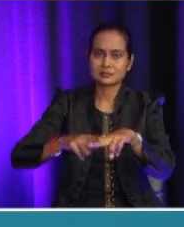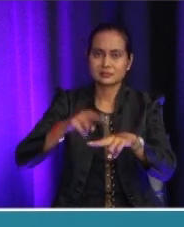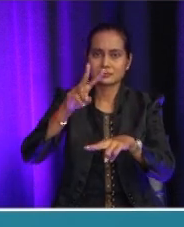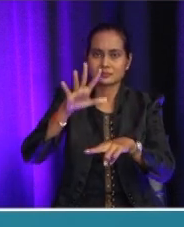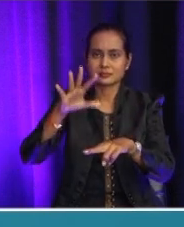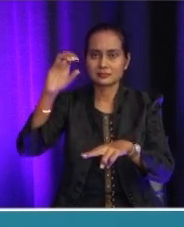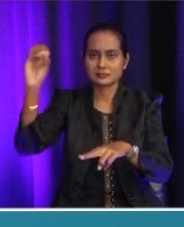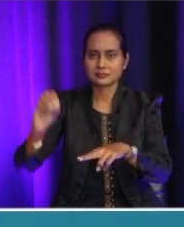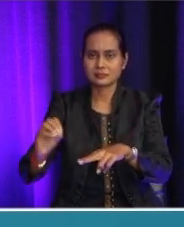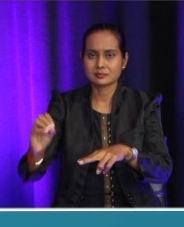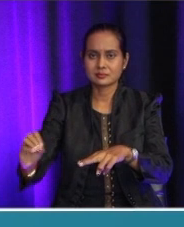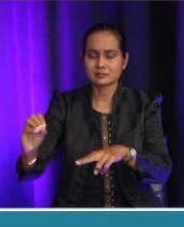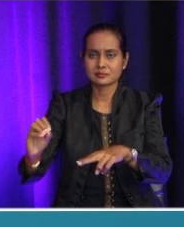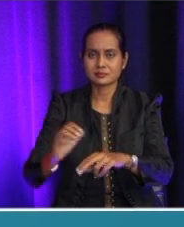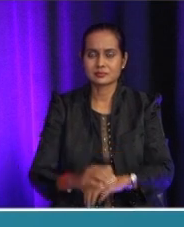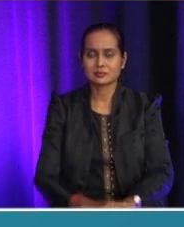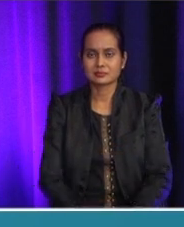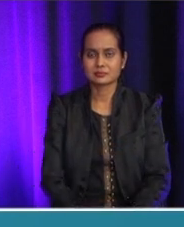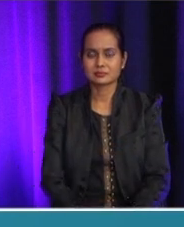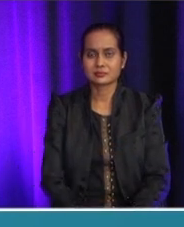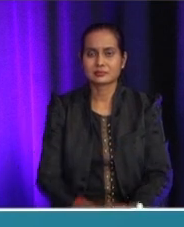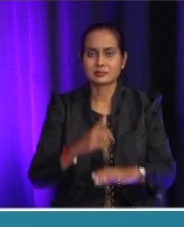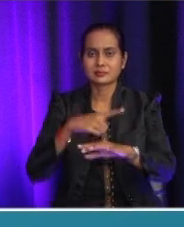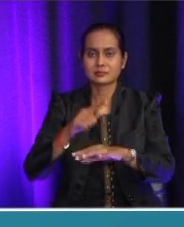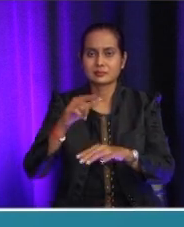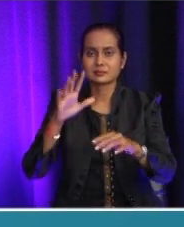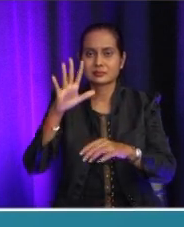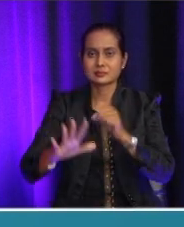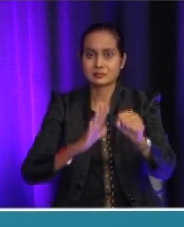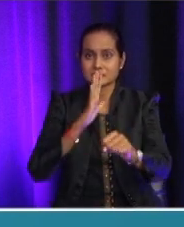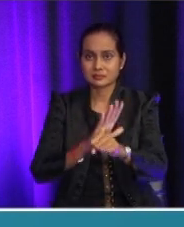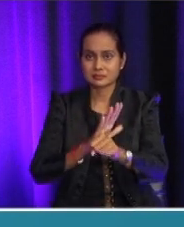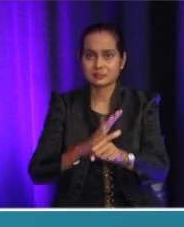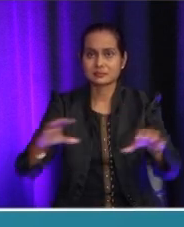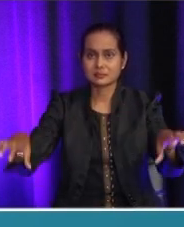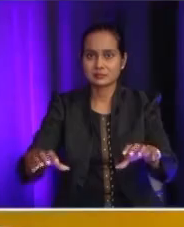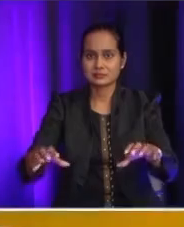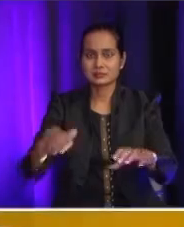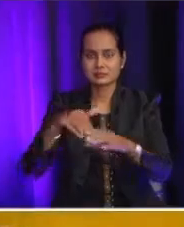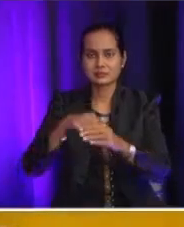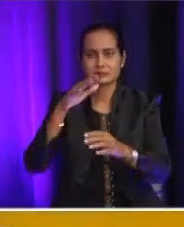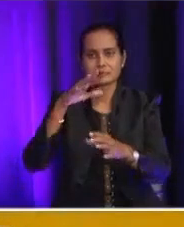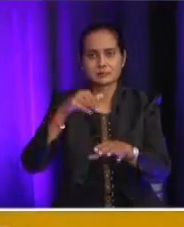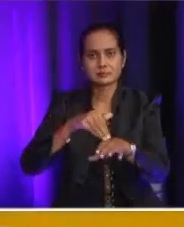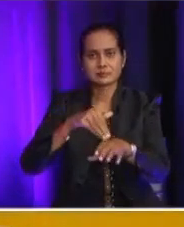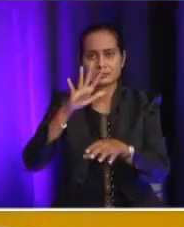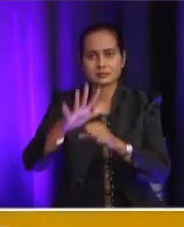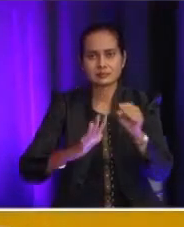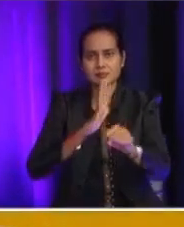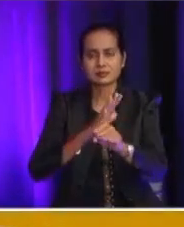daripada jumlah penduduk pada 5 tahun pelaksanaannya. Maksudnya daripada 10 tahun tadi, 5 tahun pelaksanaan,